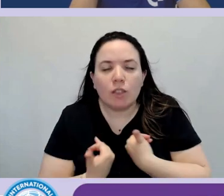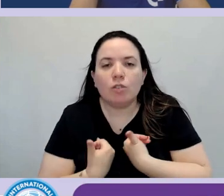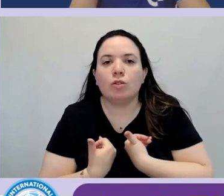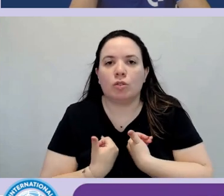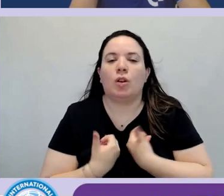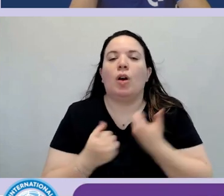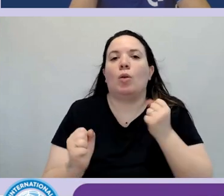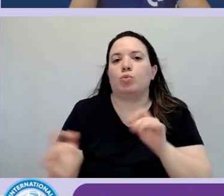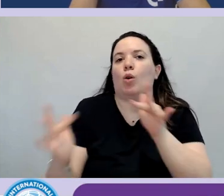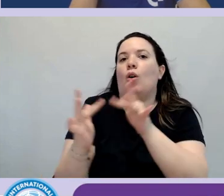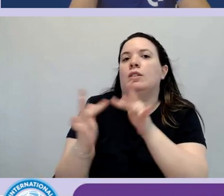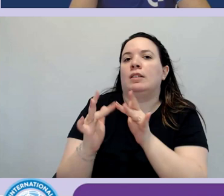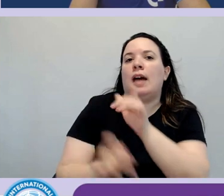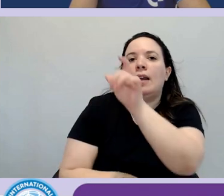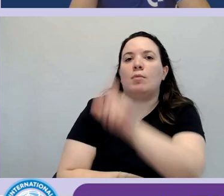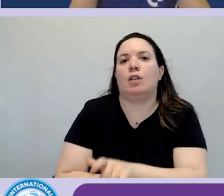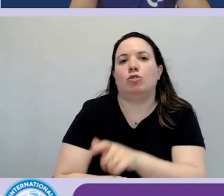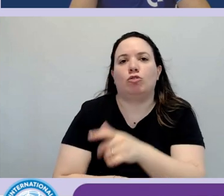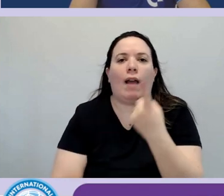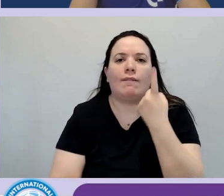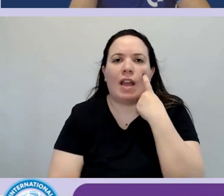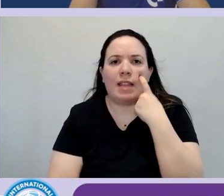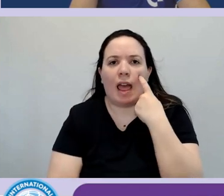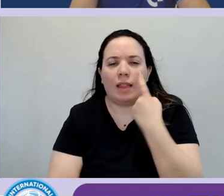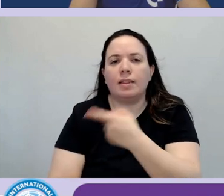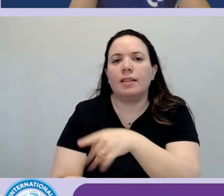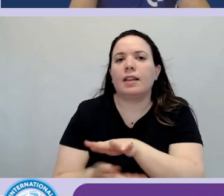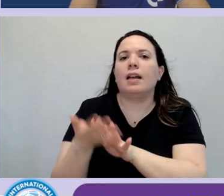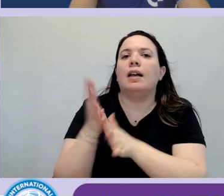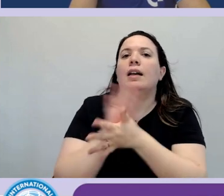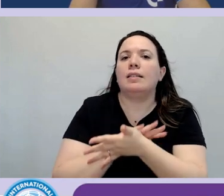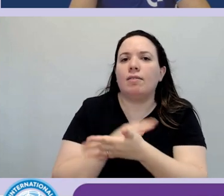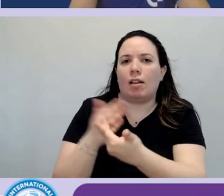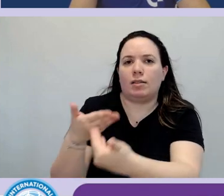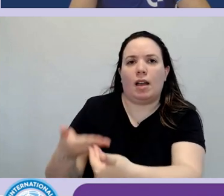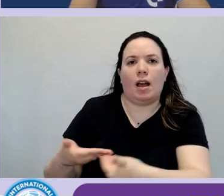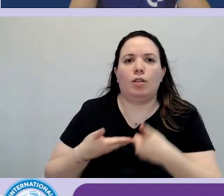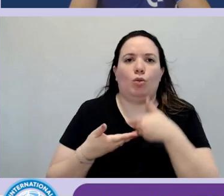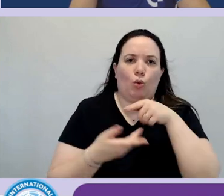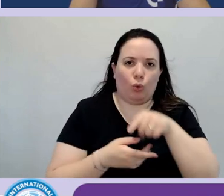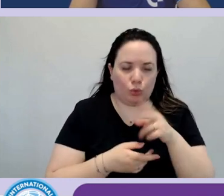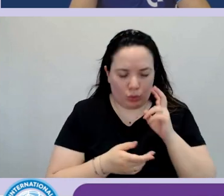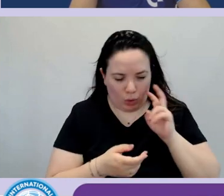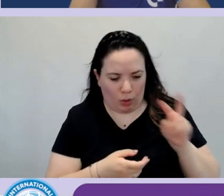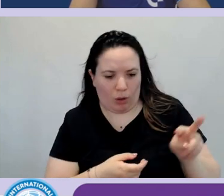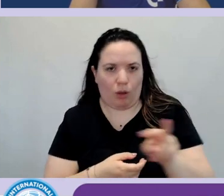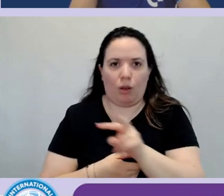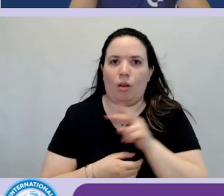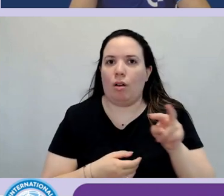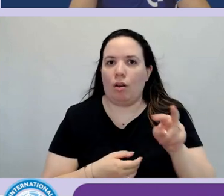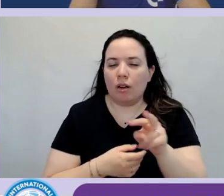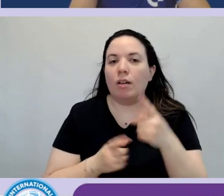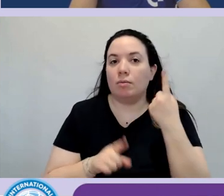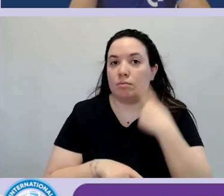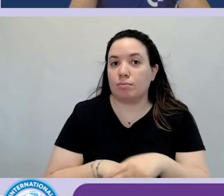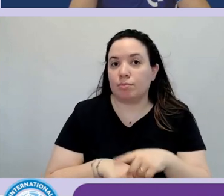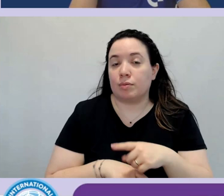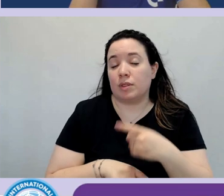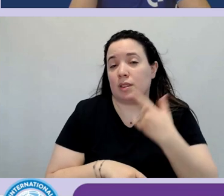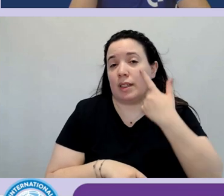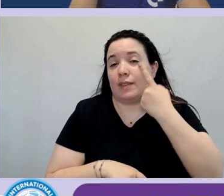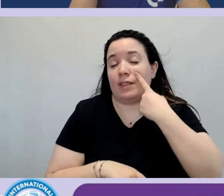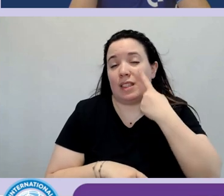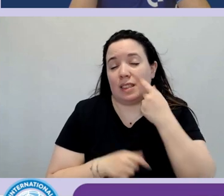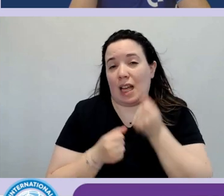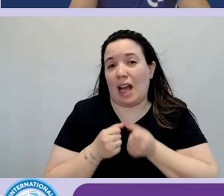eh eseguire diciamo quelle operazioni quotidiane dove effettivamente La vista è fondamentale ed